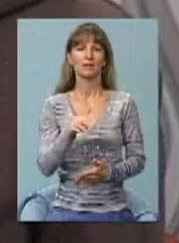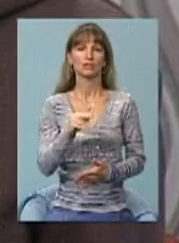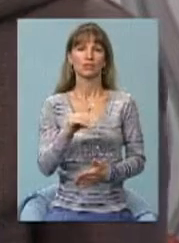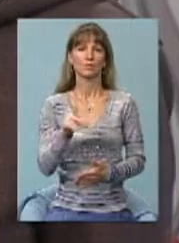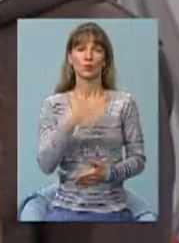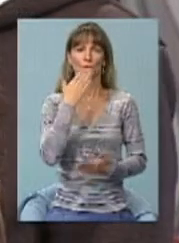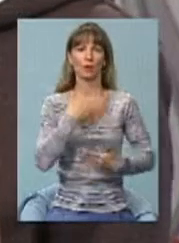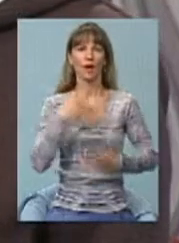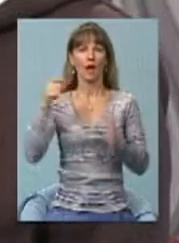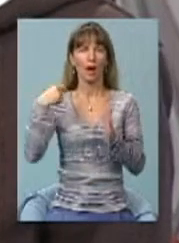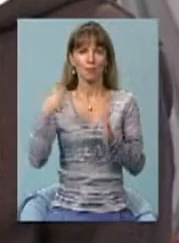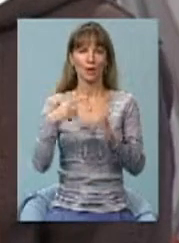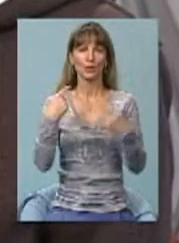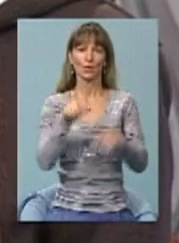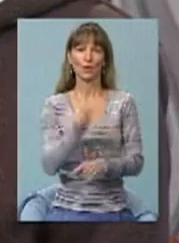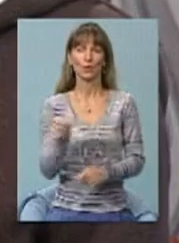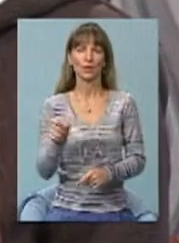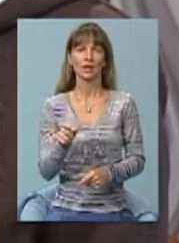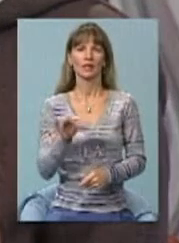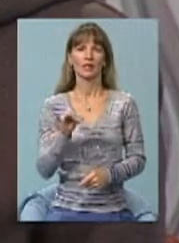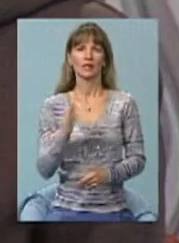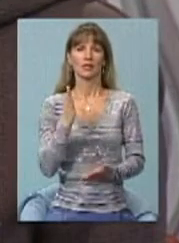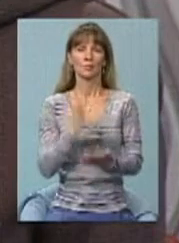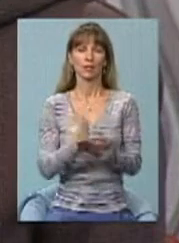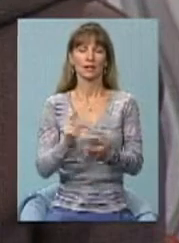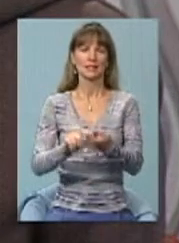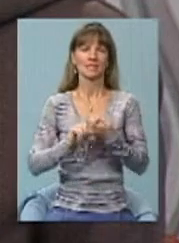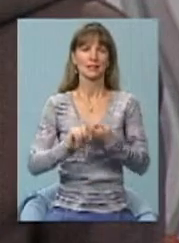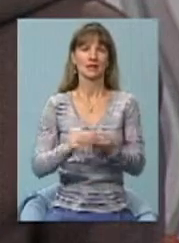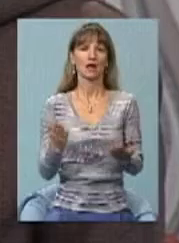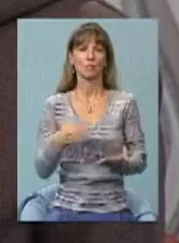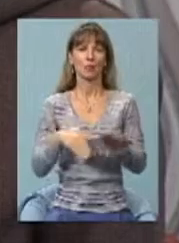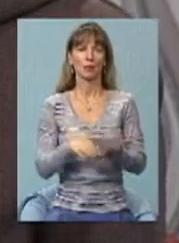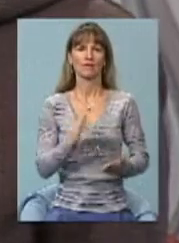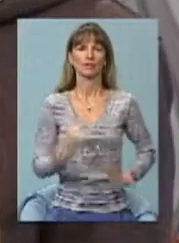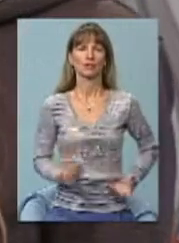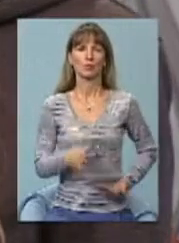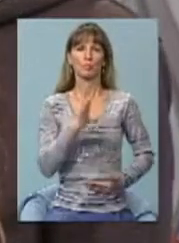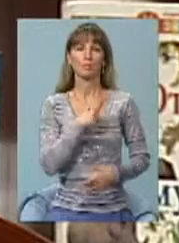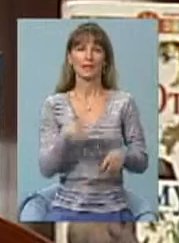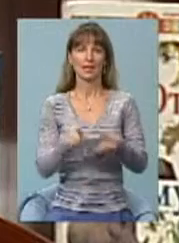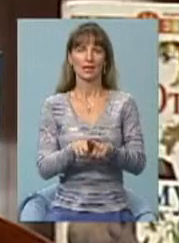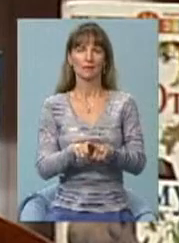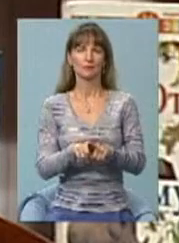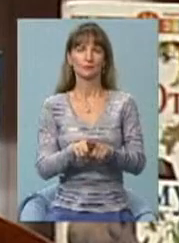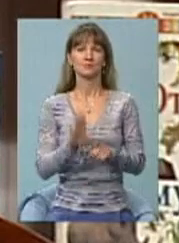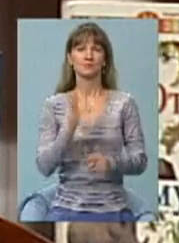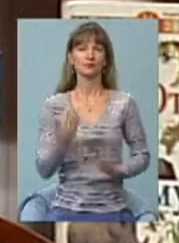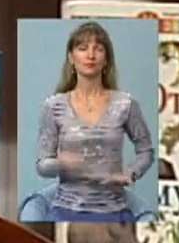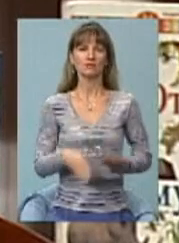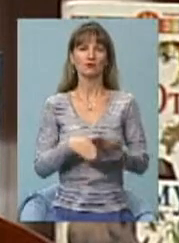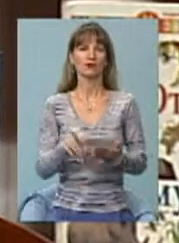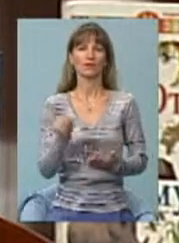полюбляла камера, полюбляли інші люди та знаходити, власне, зв'язки. А як допомагає в житті бути харизматичним? В житті допомагає